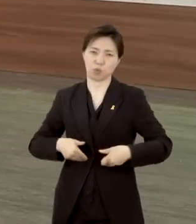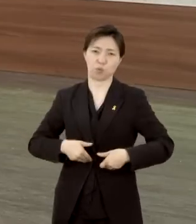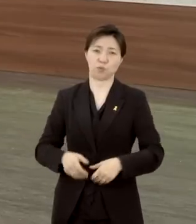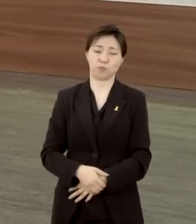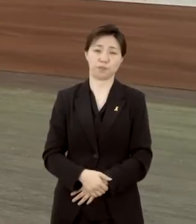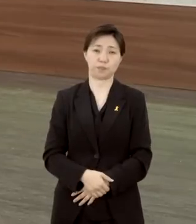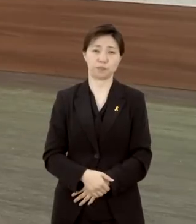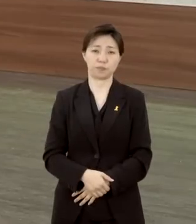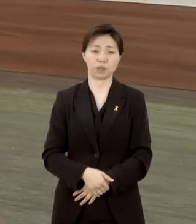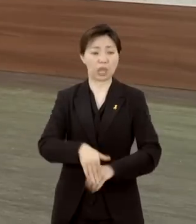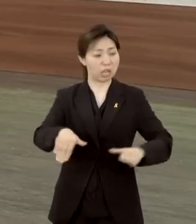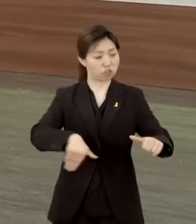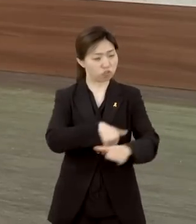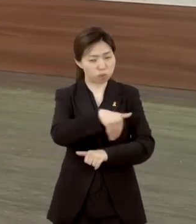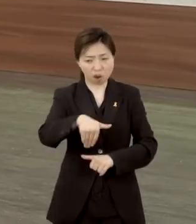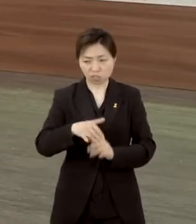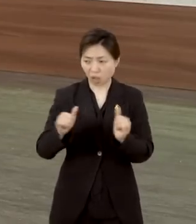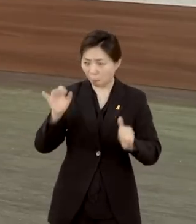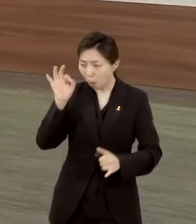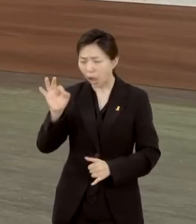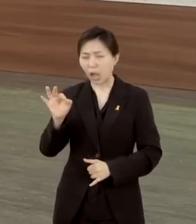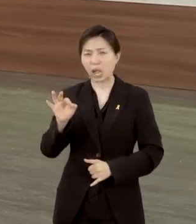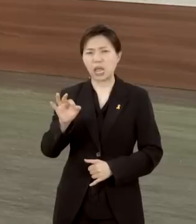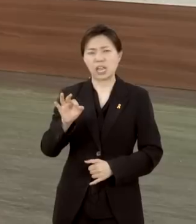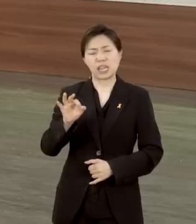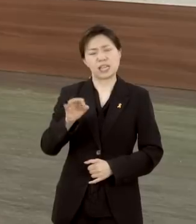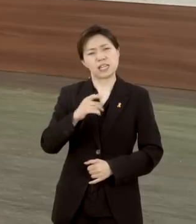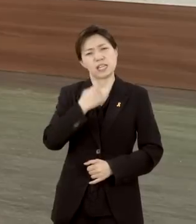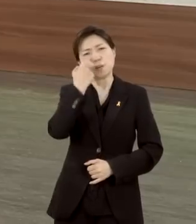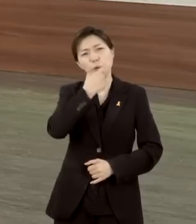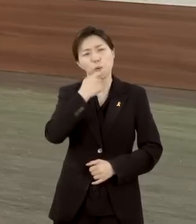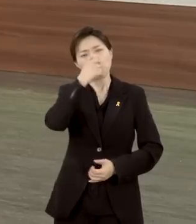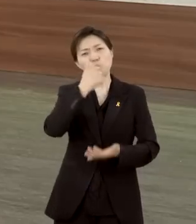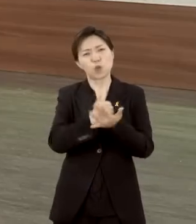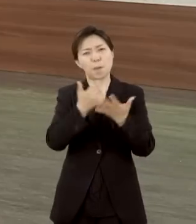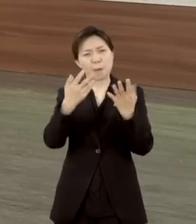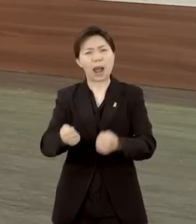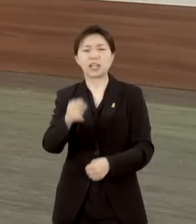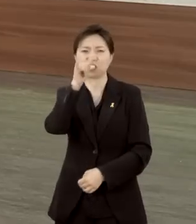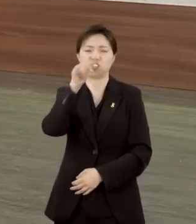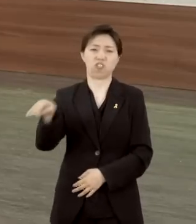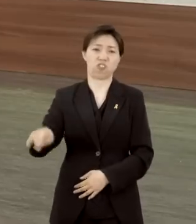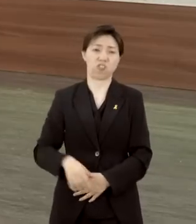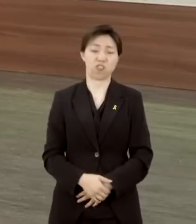구업을 짓는 사람들이 너무 많아요 그리고 여러분